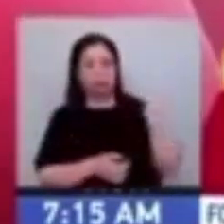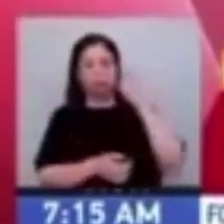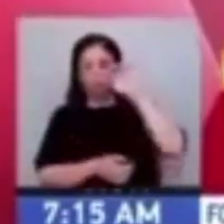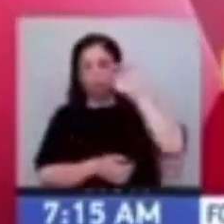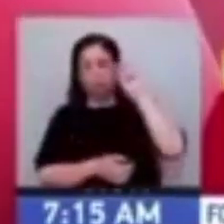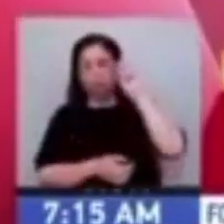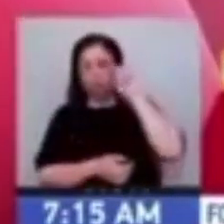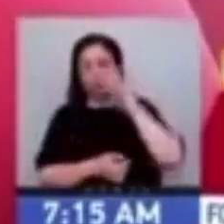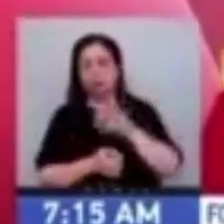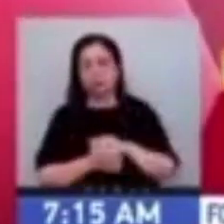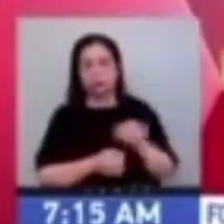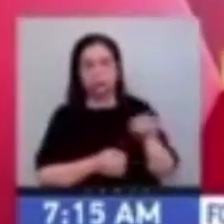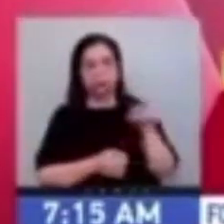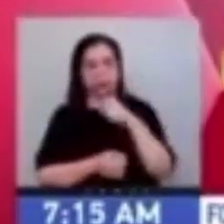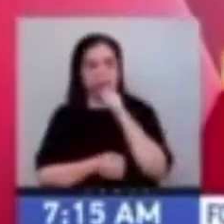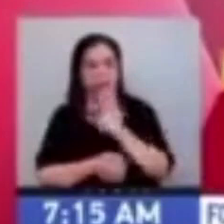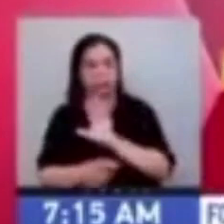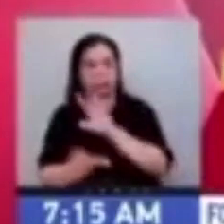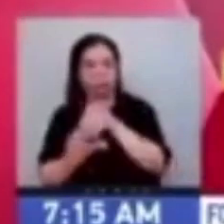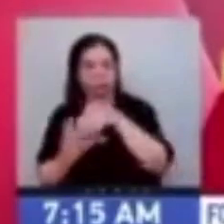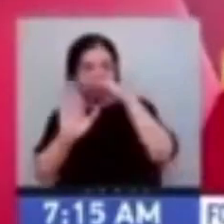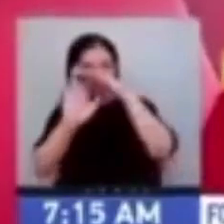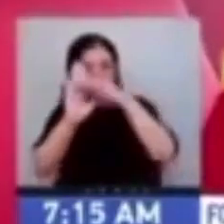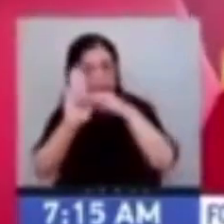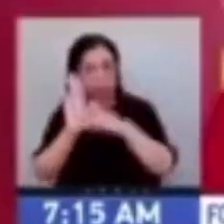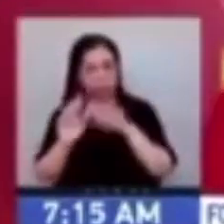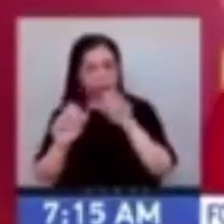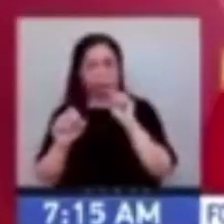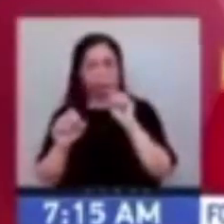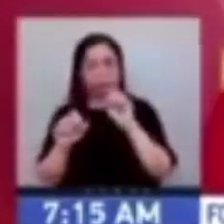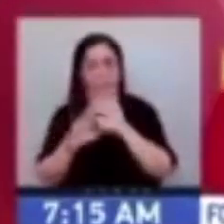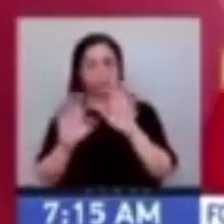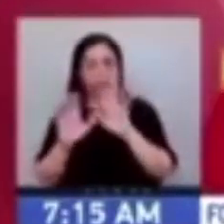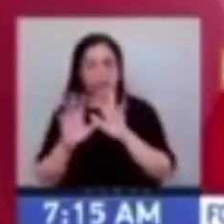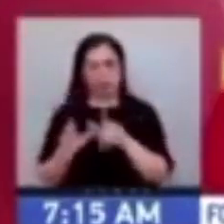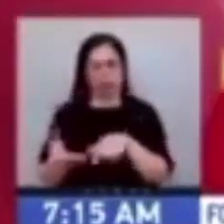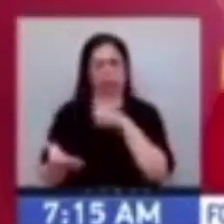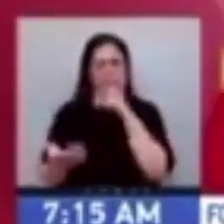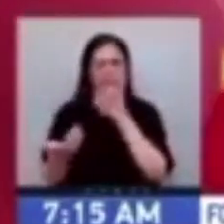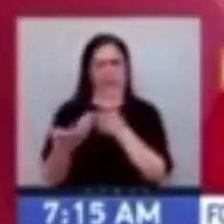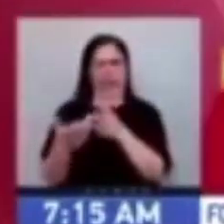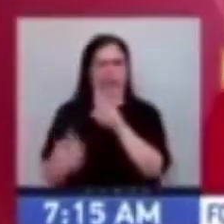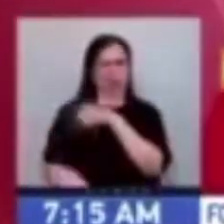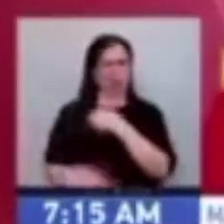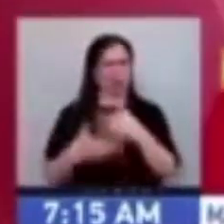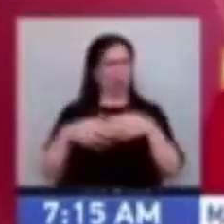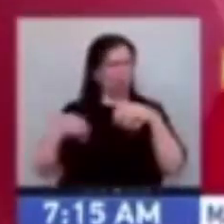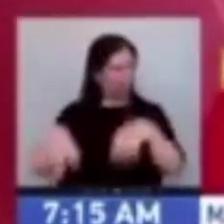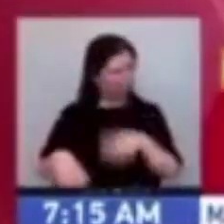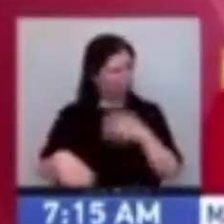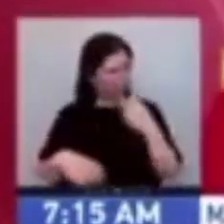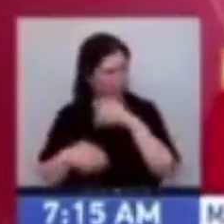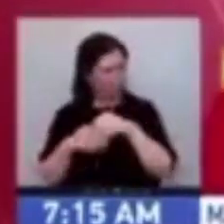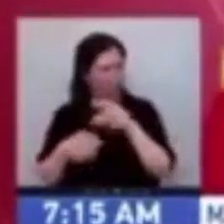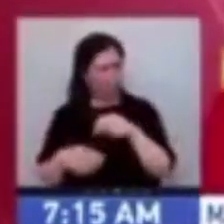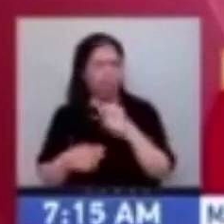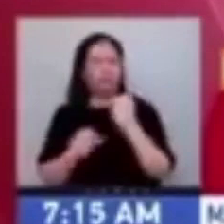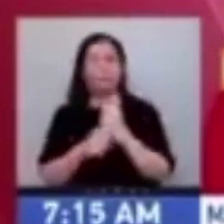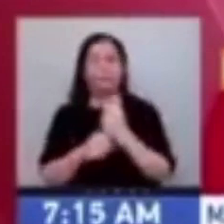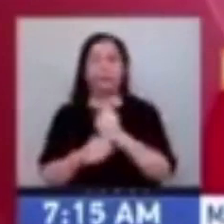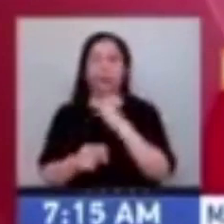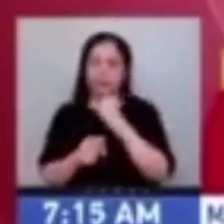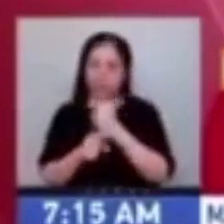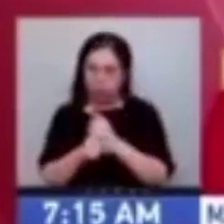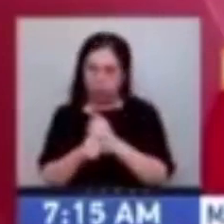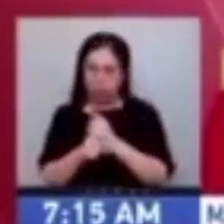na yung mapapapunta po dyan para wala na pong hindi karapat-dapat ikayong kapitbahay ko na napunta dyan, sisiguraduhin namin na magagawa